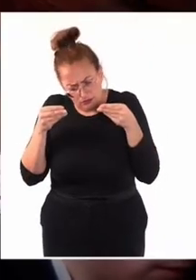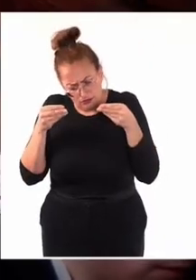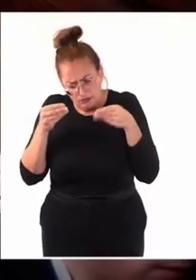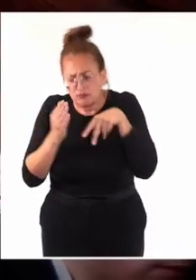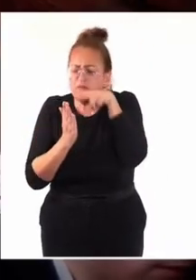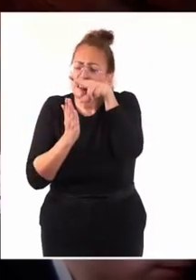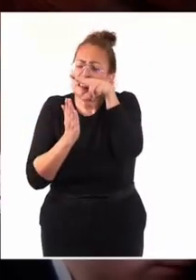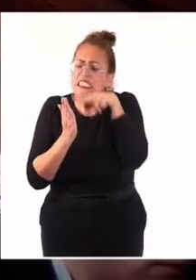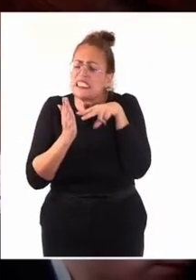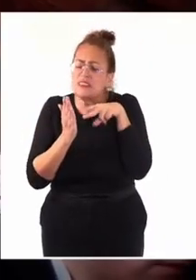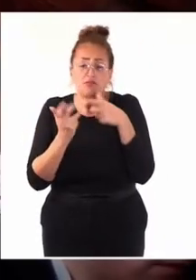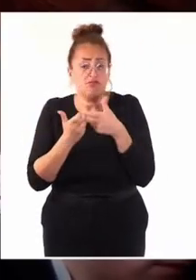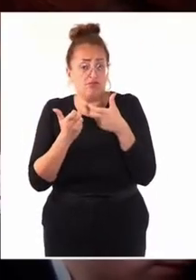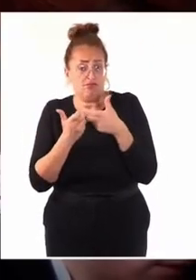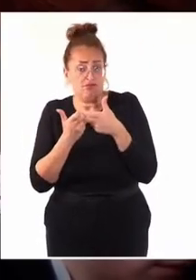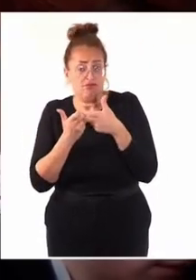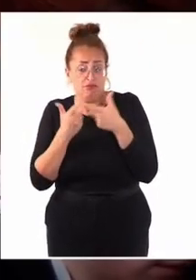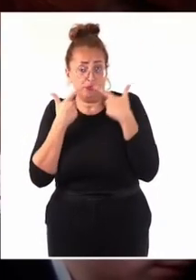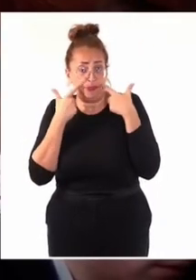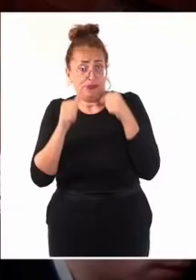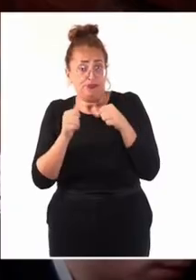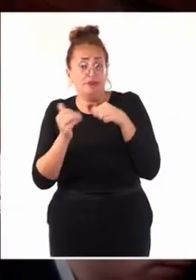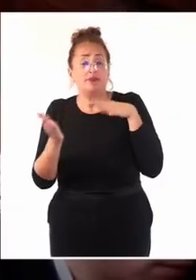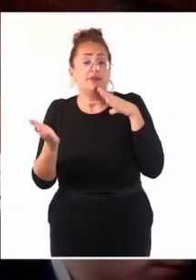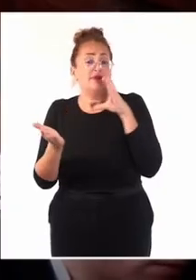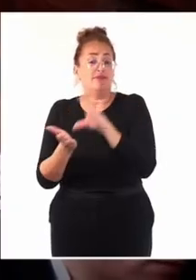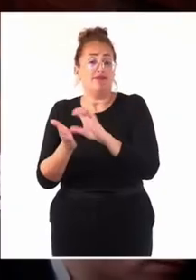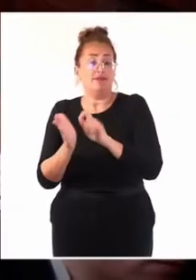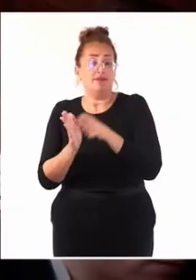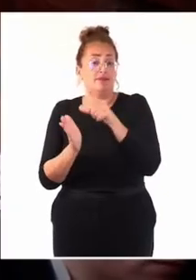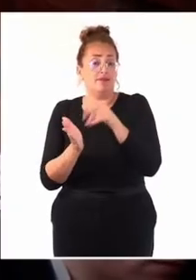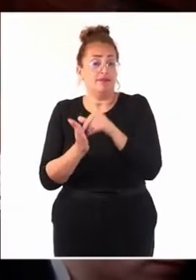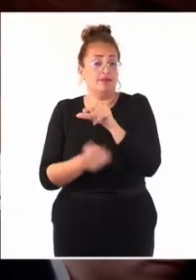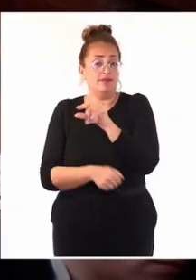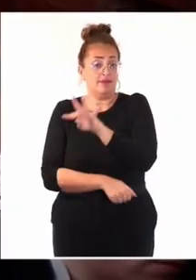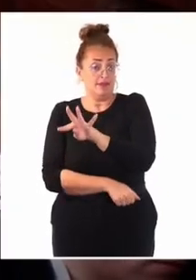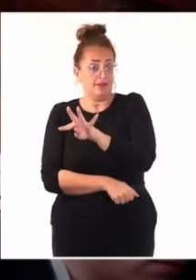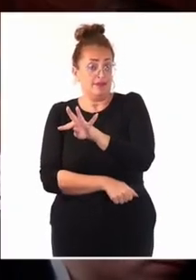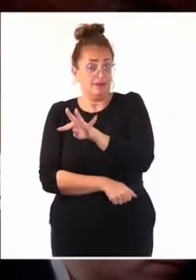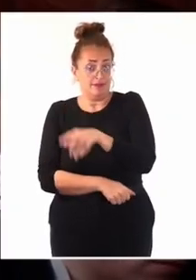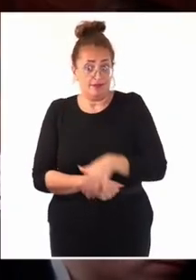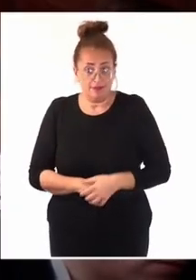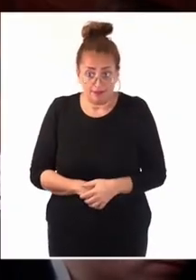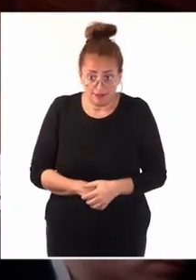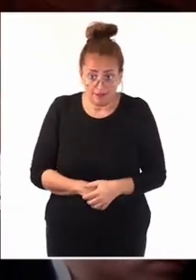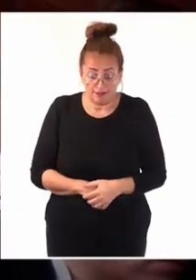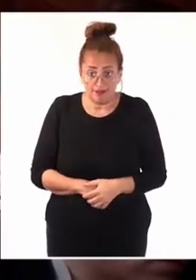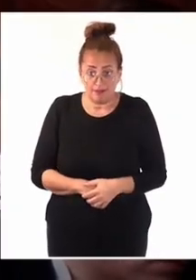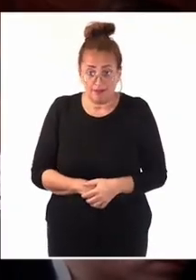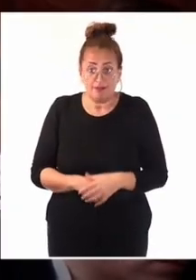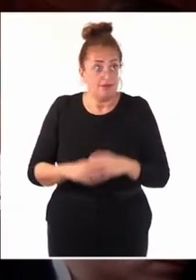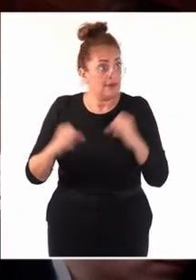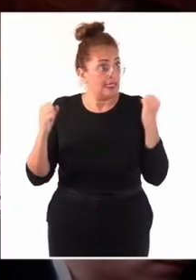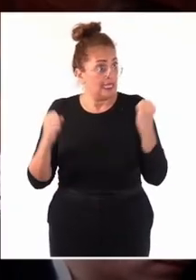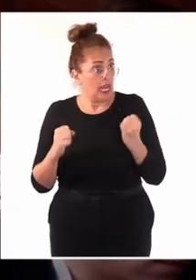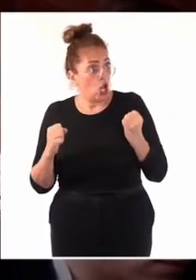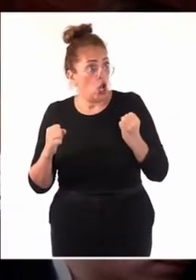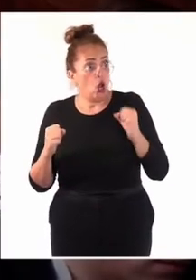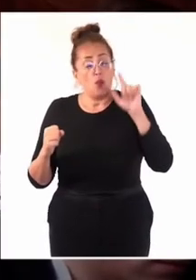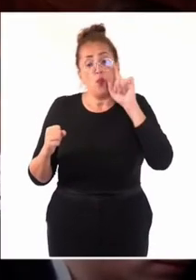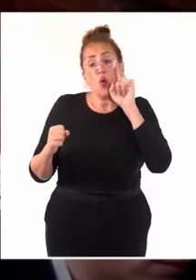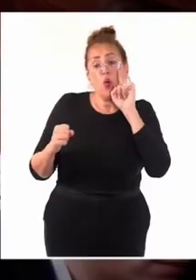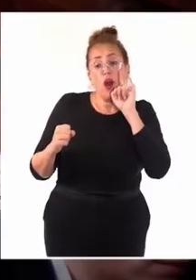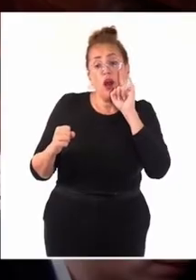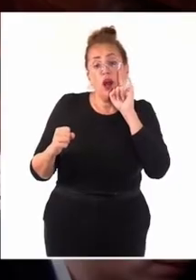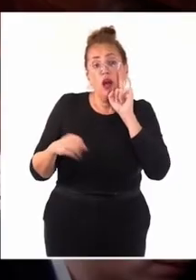D'abord, que l'investissement plus important en 2024 correspond simplement à un report de